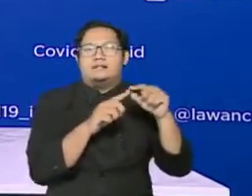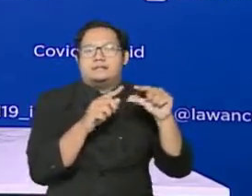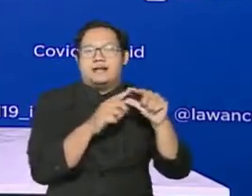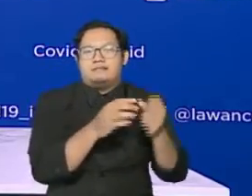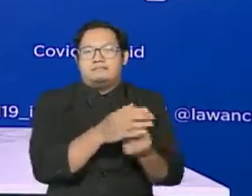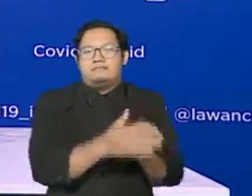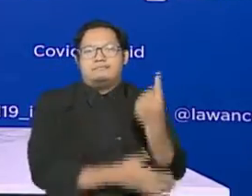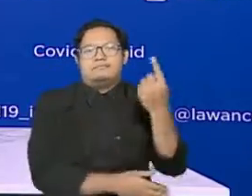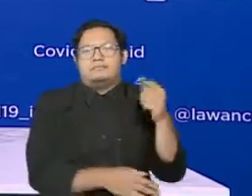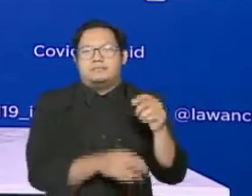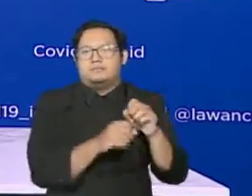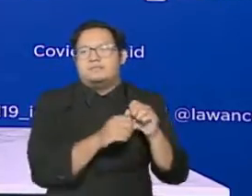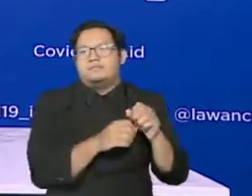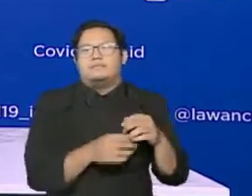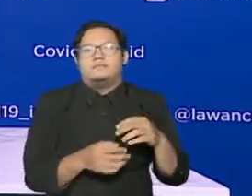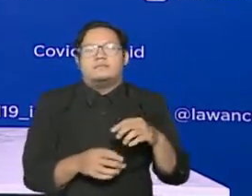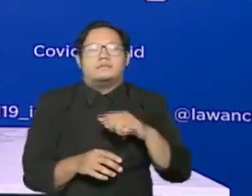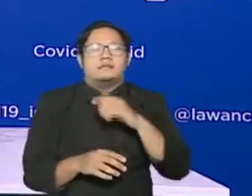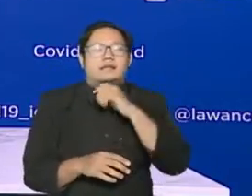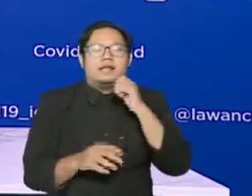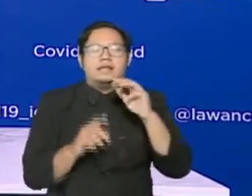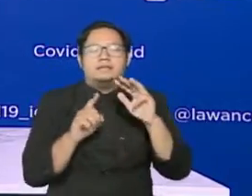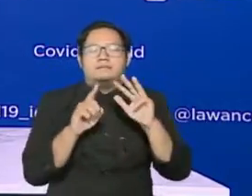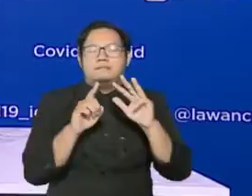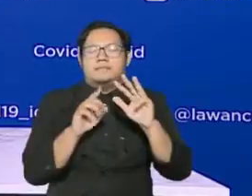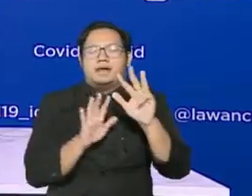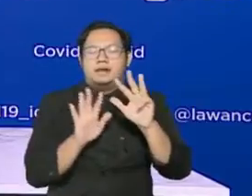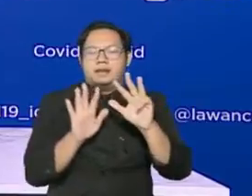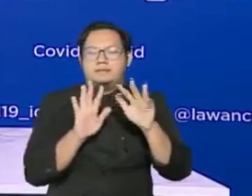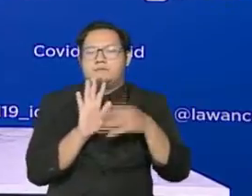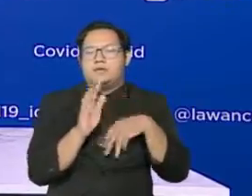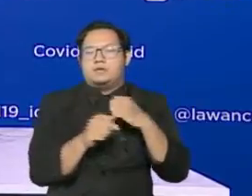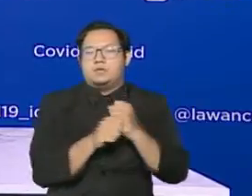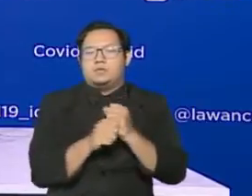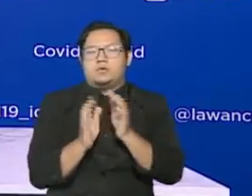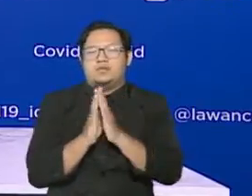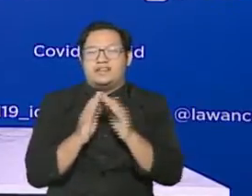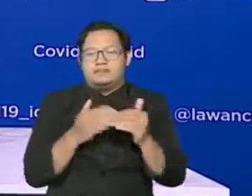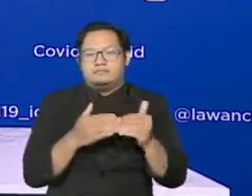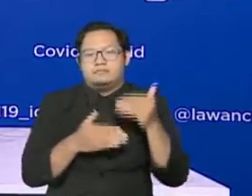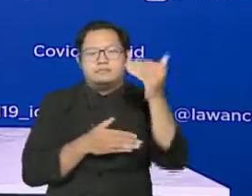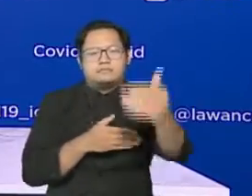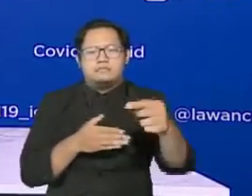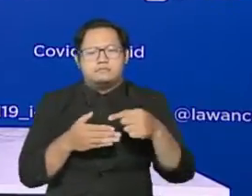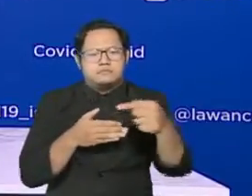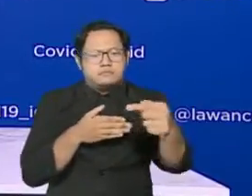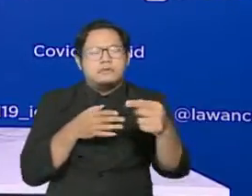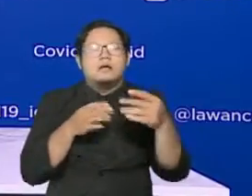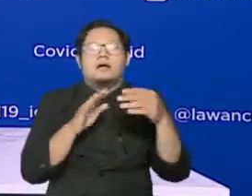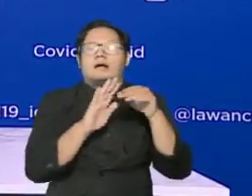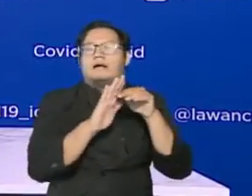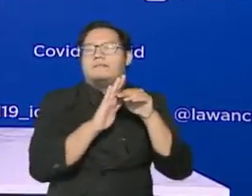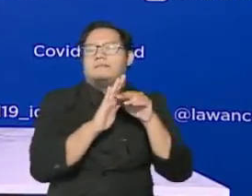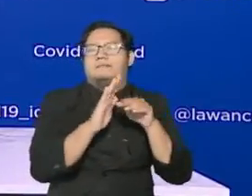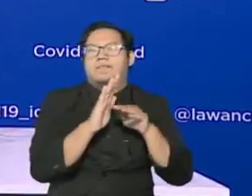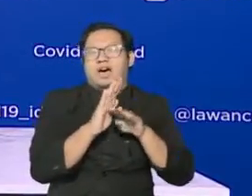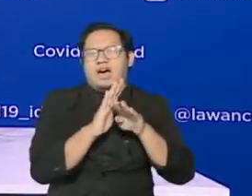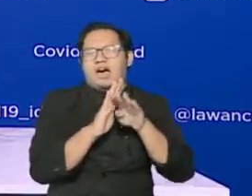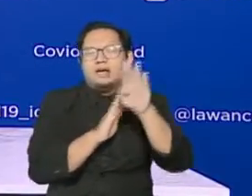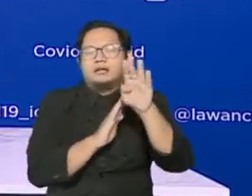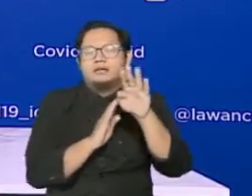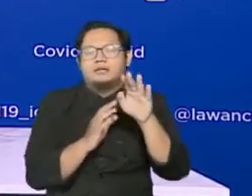selama sembilan minggu pasca Idul Fitri kenaikan kasus ini mencapai 13 kali lipat